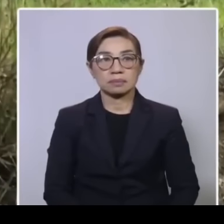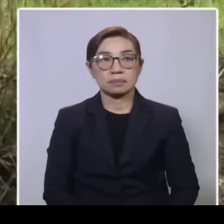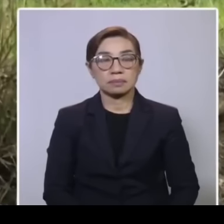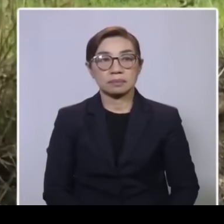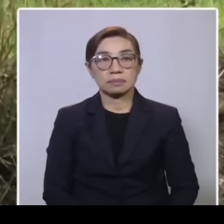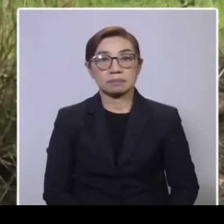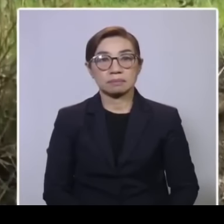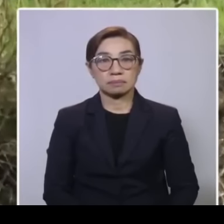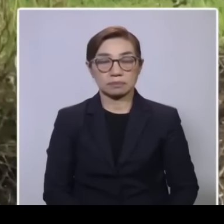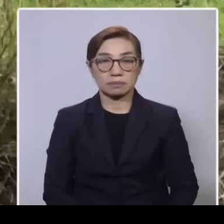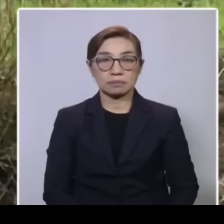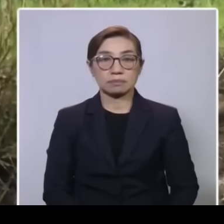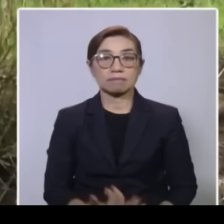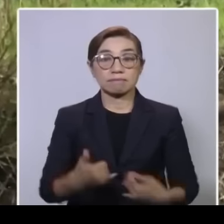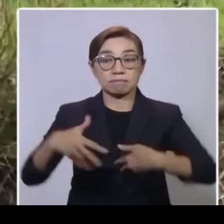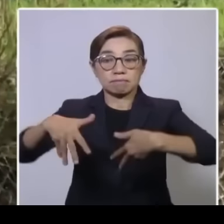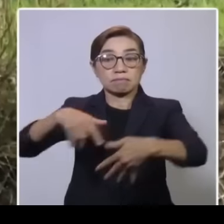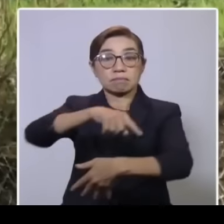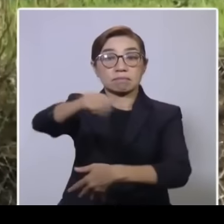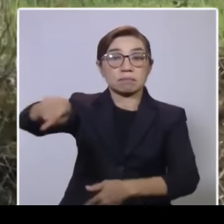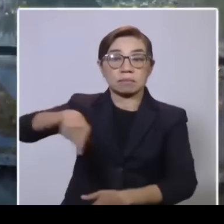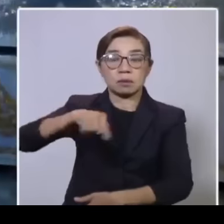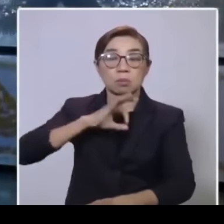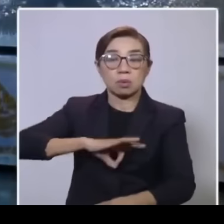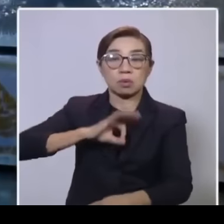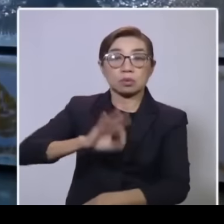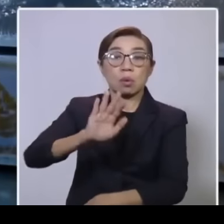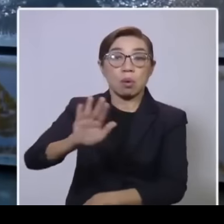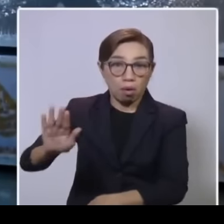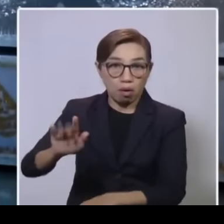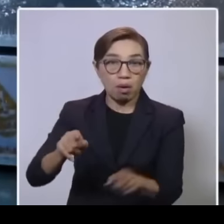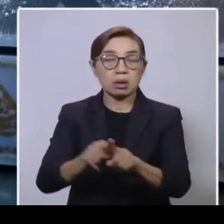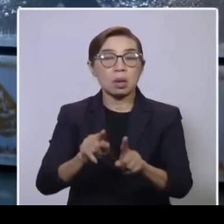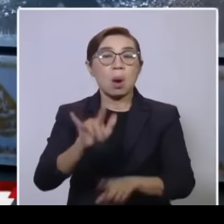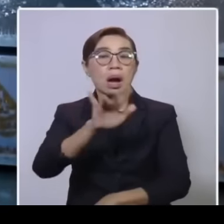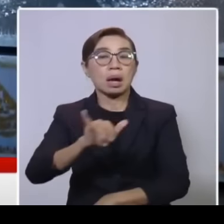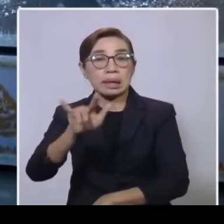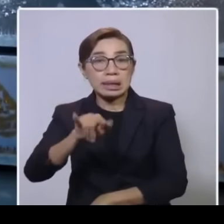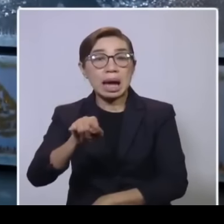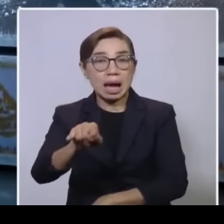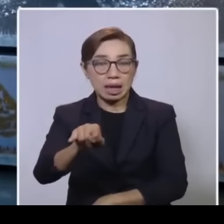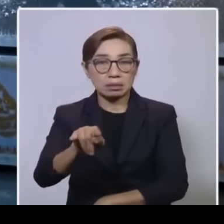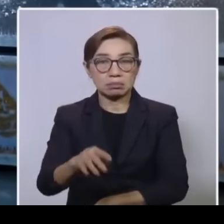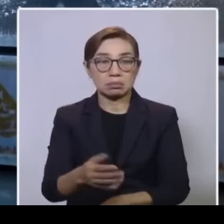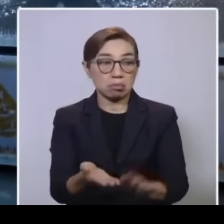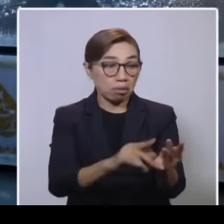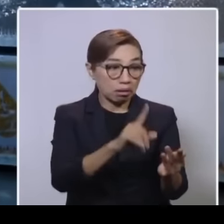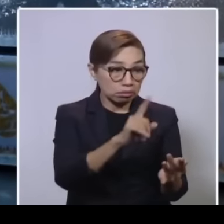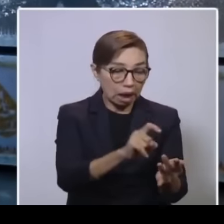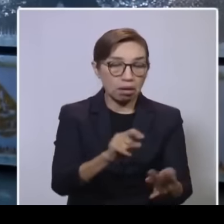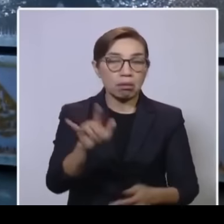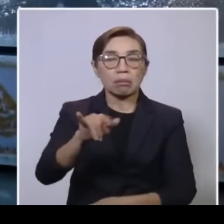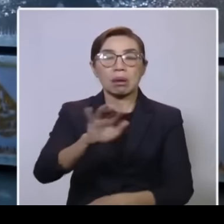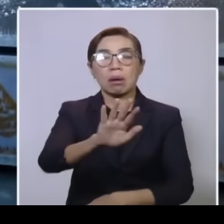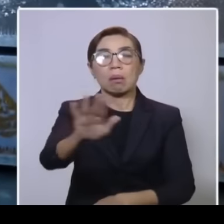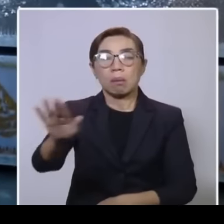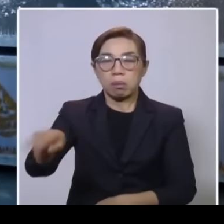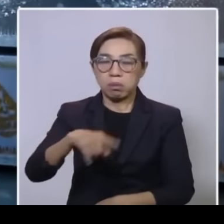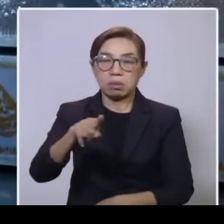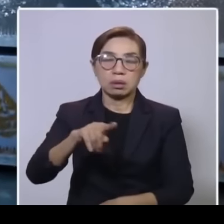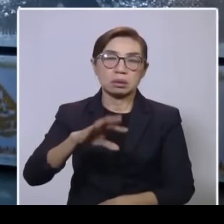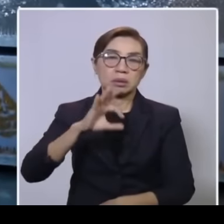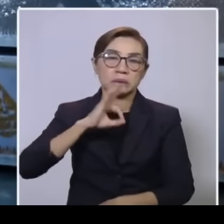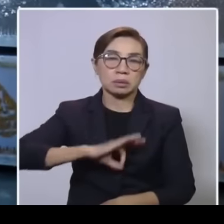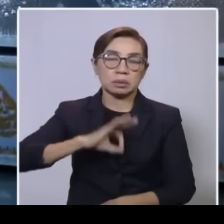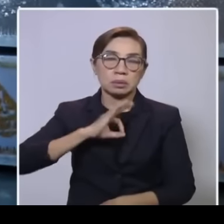้ค่ะสำหรับความรู้สึกของชาวบ้านนะคะหรือแม้แต่ญาติที่เป็นผู้เสียชีวิตนะคะต่างก็รู้สึ